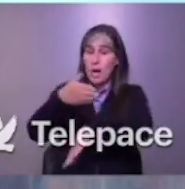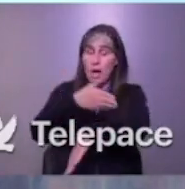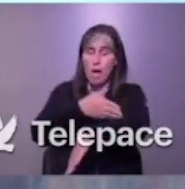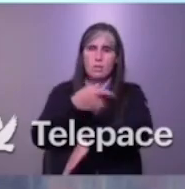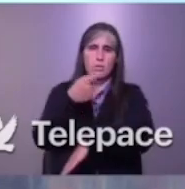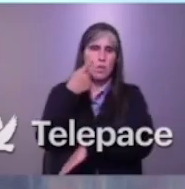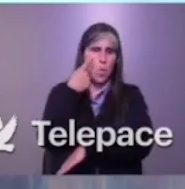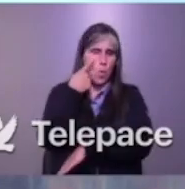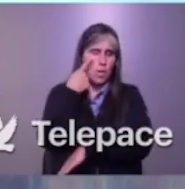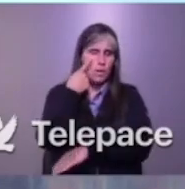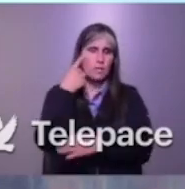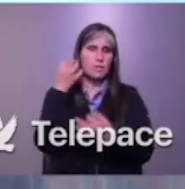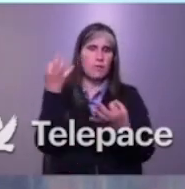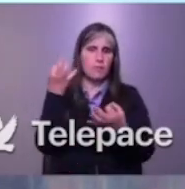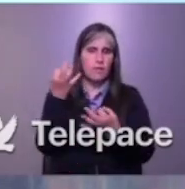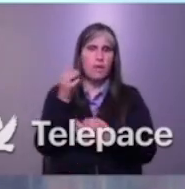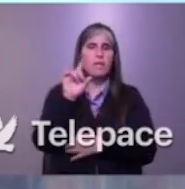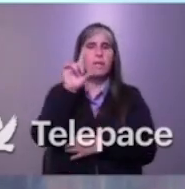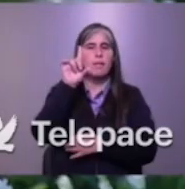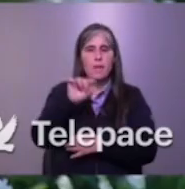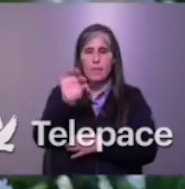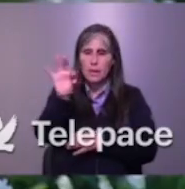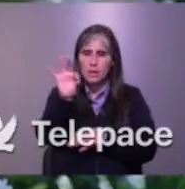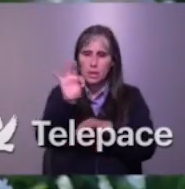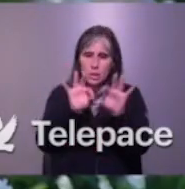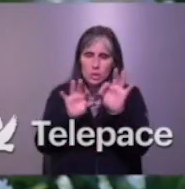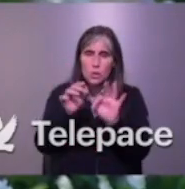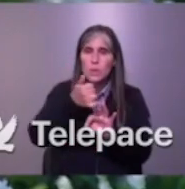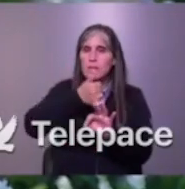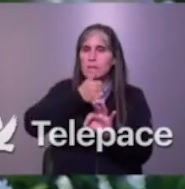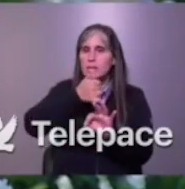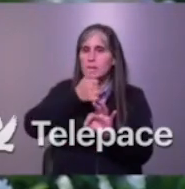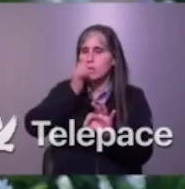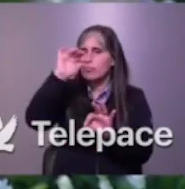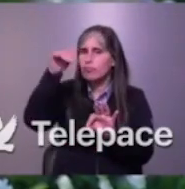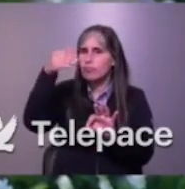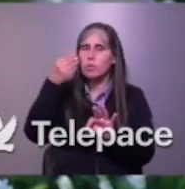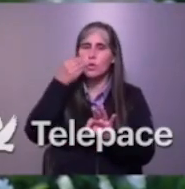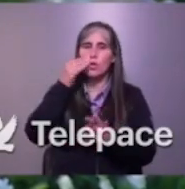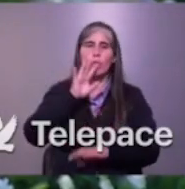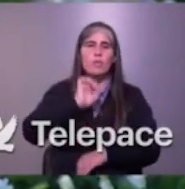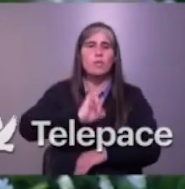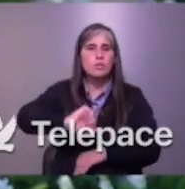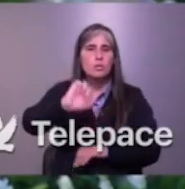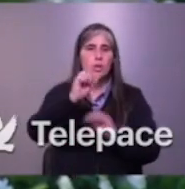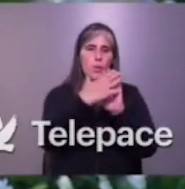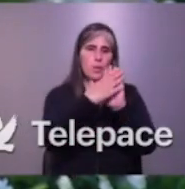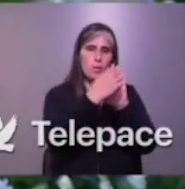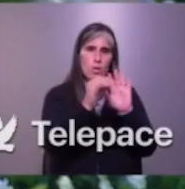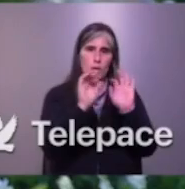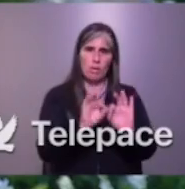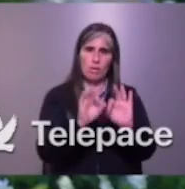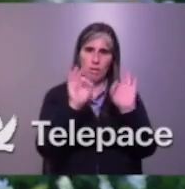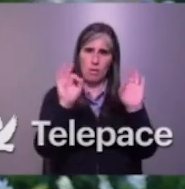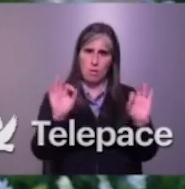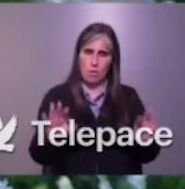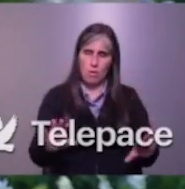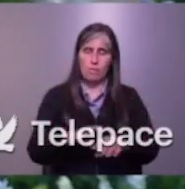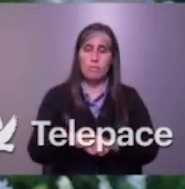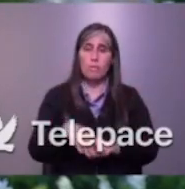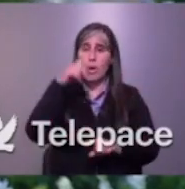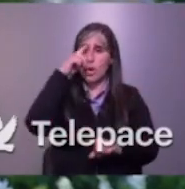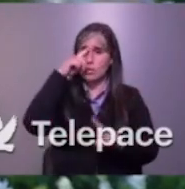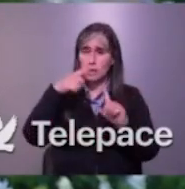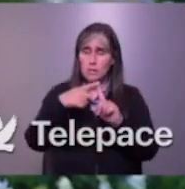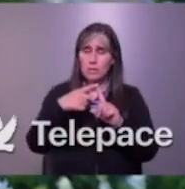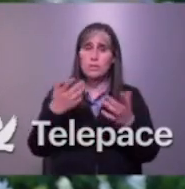conosciuto li ha anche predestinati ad essere conformi all'immagine del figlio suo, perché egli